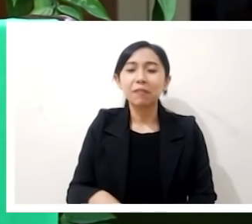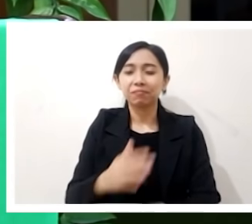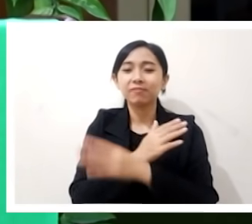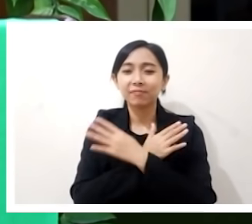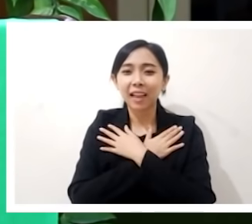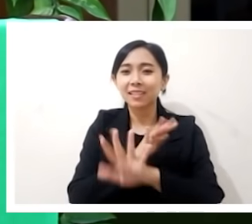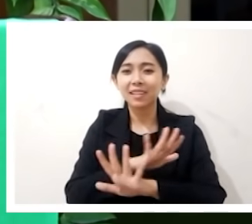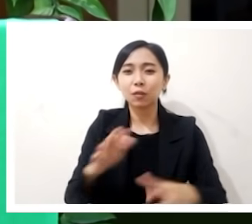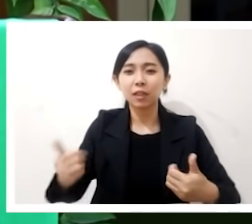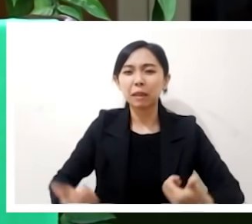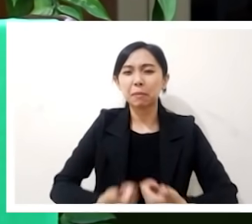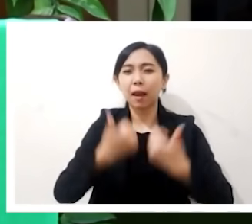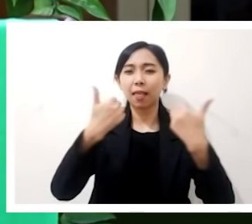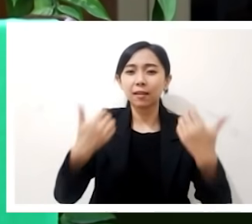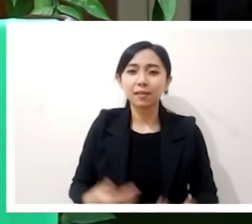balas.